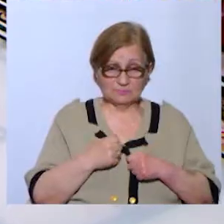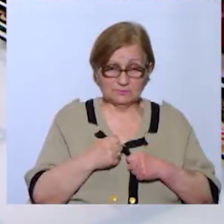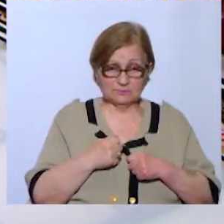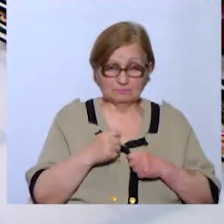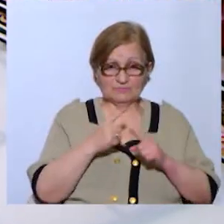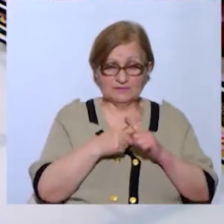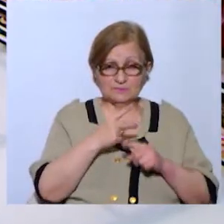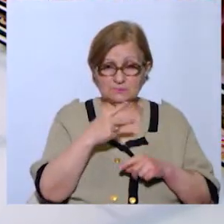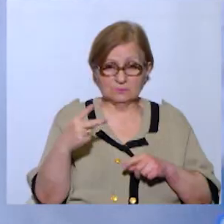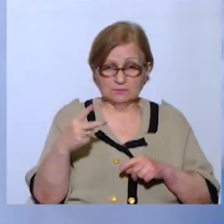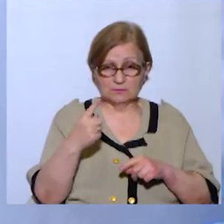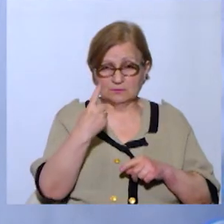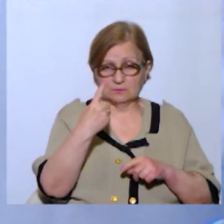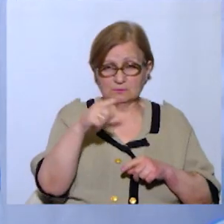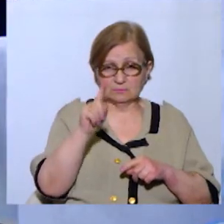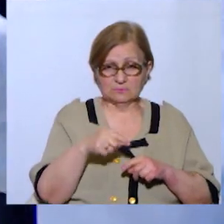x-ი უდრის